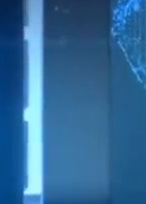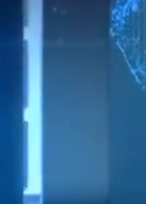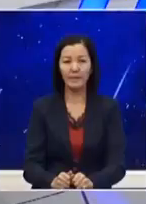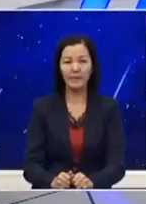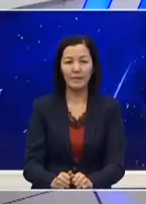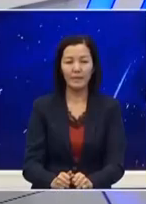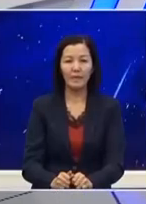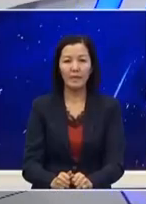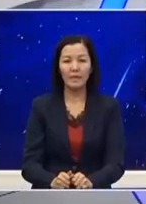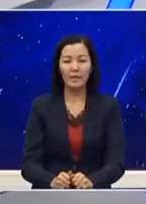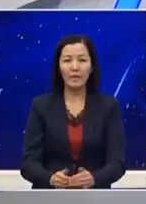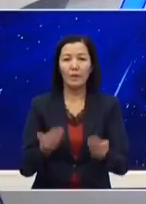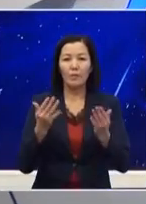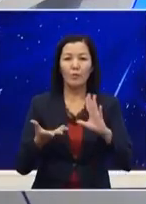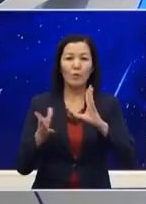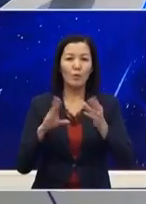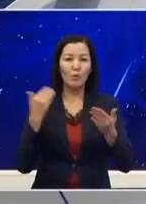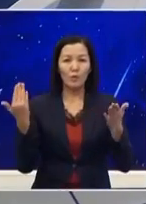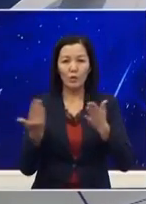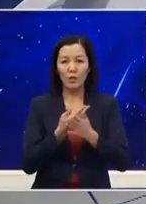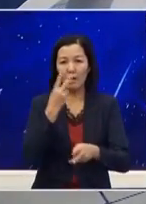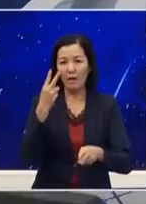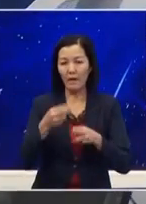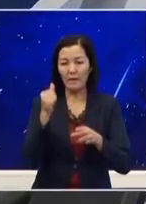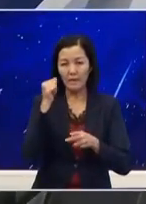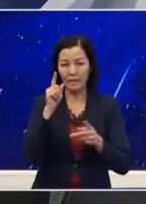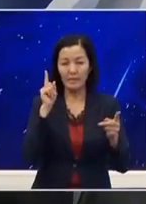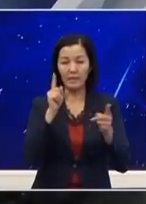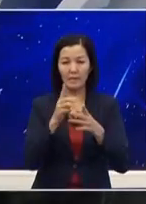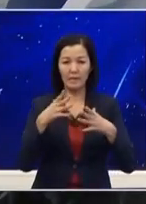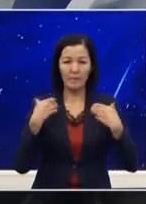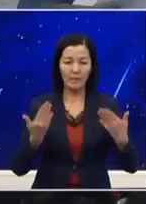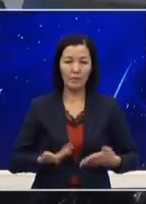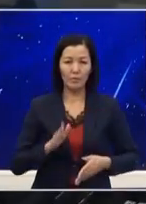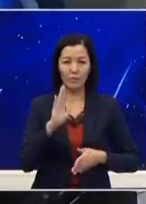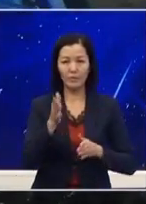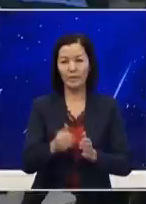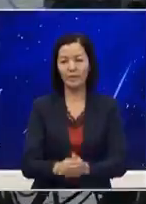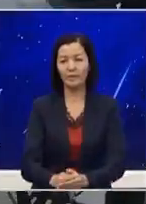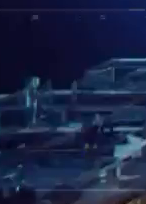Бүгінгі айтар ақпарат осы. Қадірменді көрермен, ертең амандықта ұшайық.